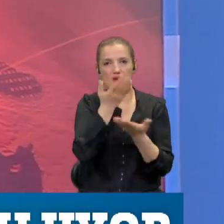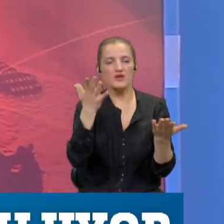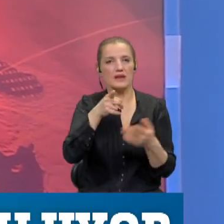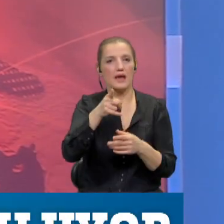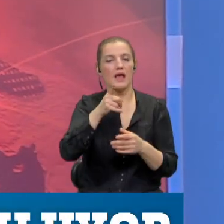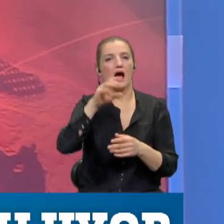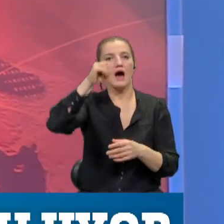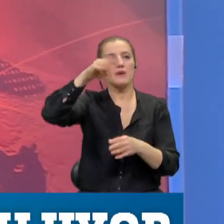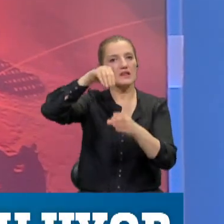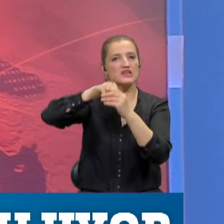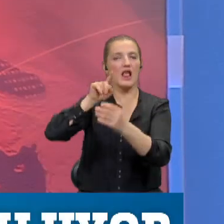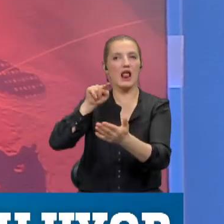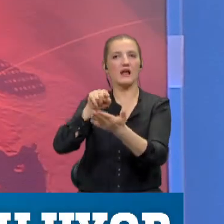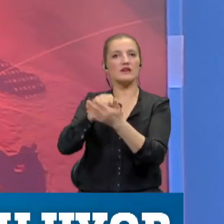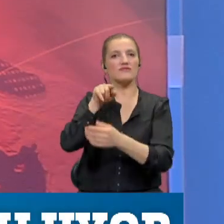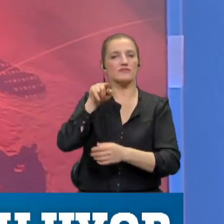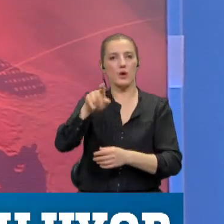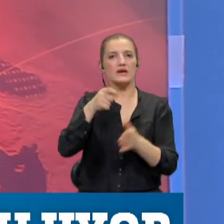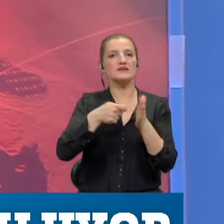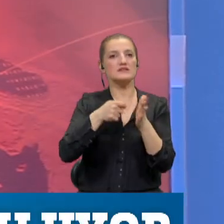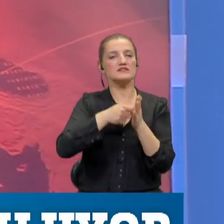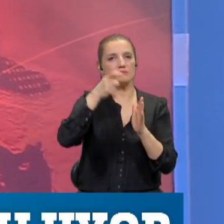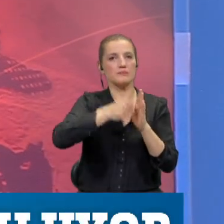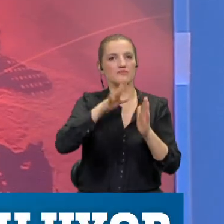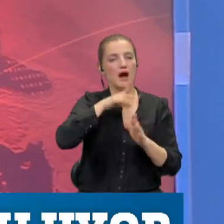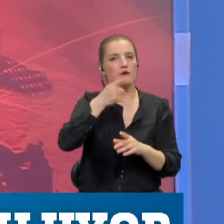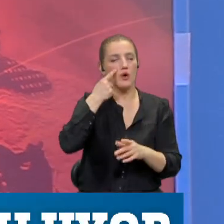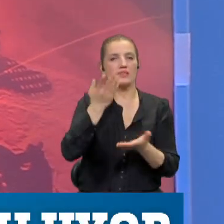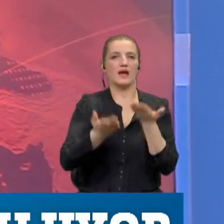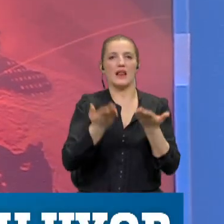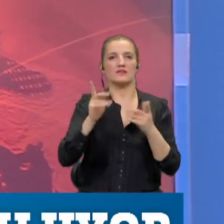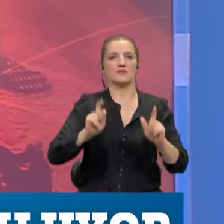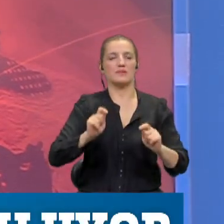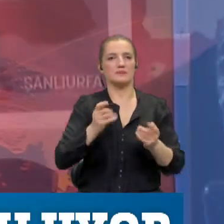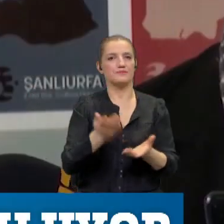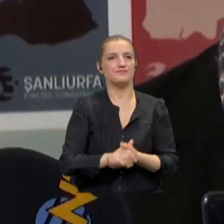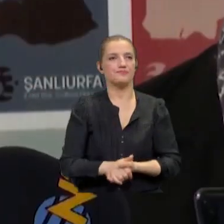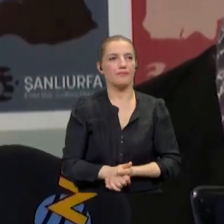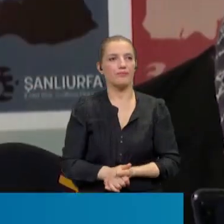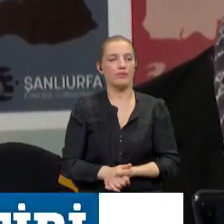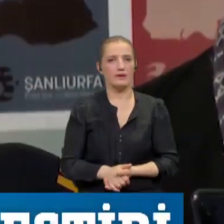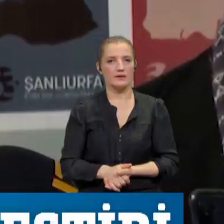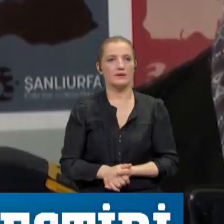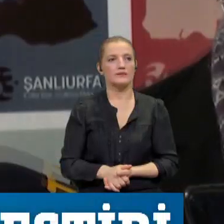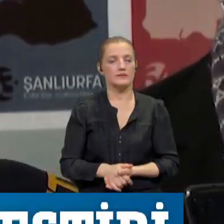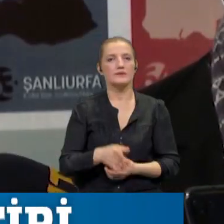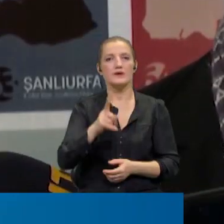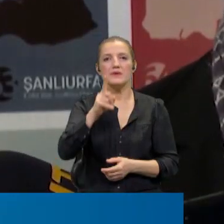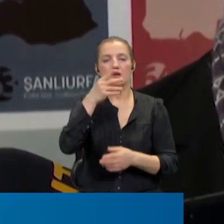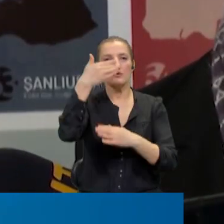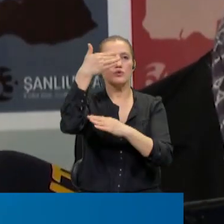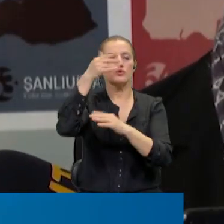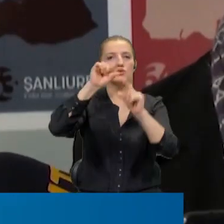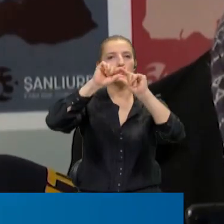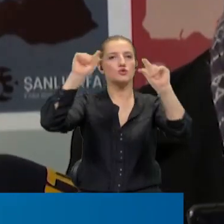Sinan Hedef aldığı isimler var onda izleyelim genel bir değerlendirmesini alalım şarkıda irtibat olan adamları bir